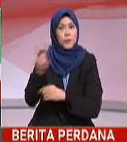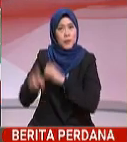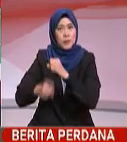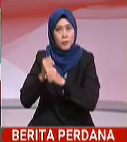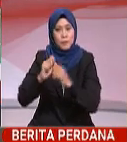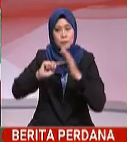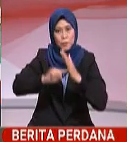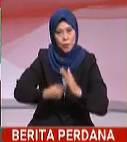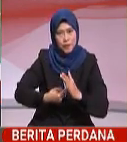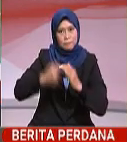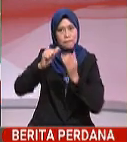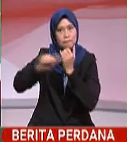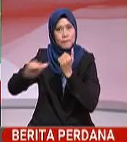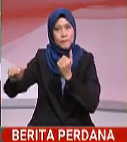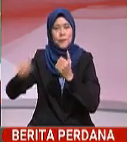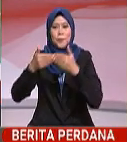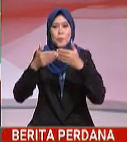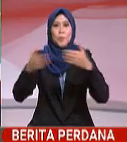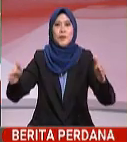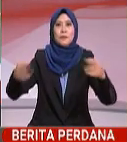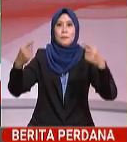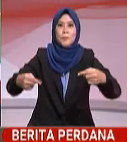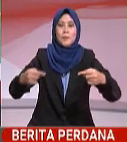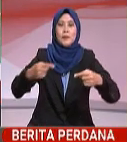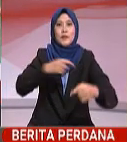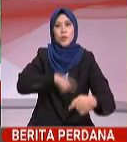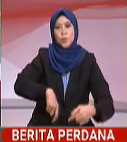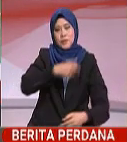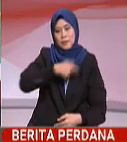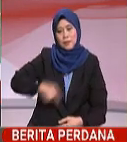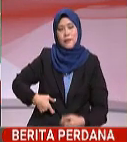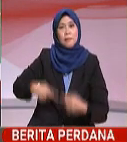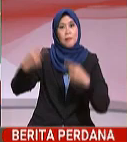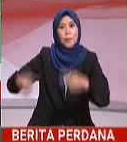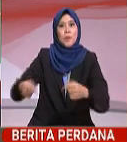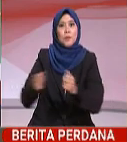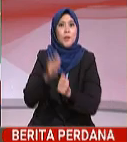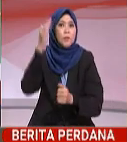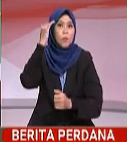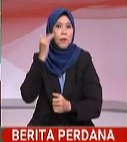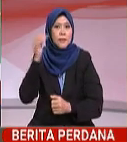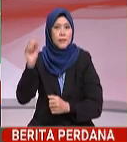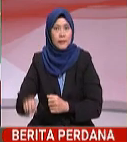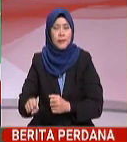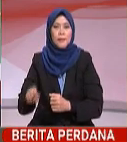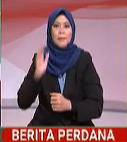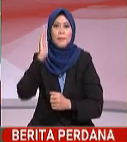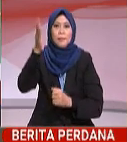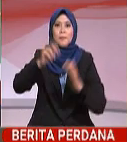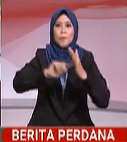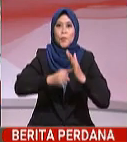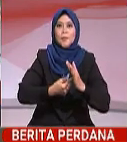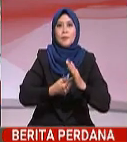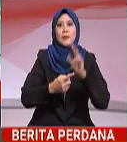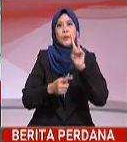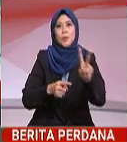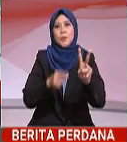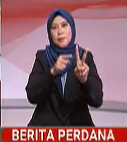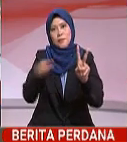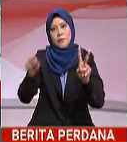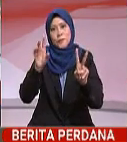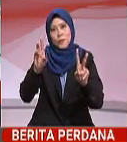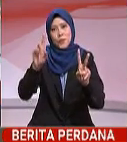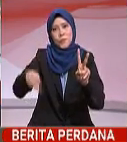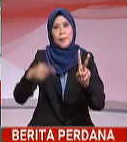memulakan kempennya di terbuka Switzerland dengan menentang pemain Korea Selatan Hyo Kwang Hee dalam saingan yang akan bermula pada 2 hingga